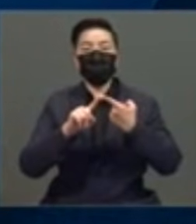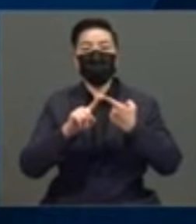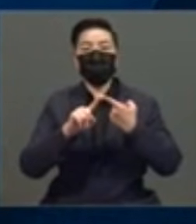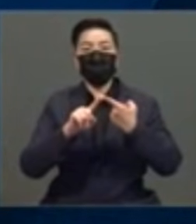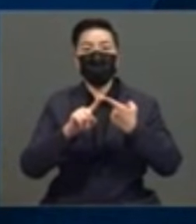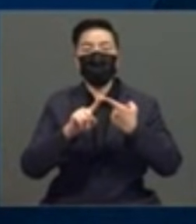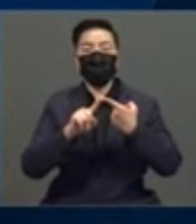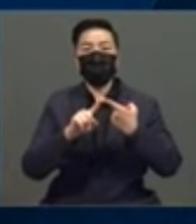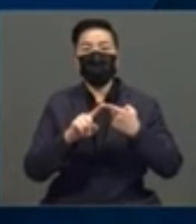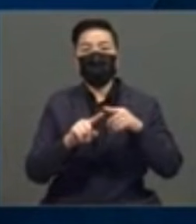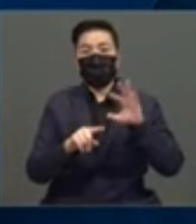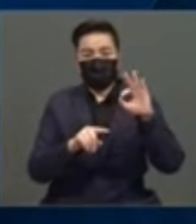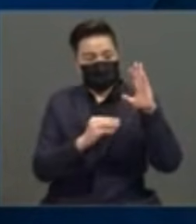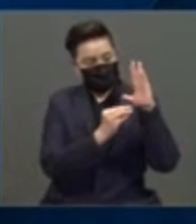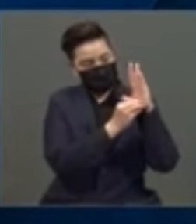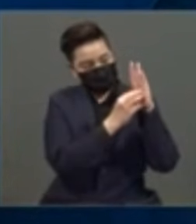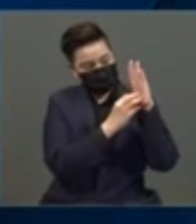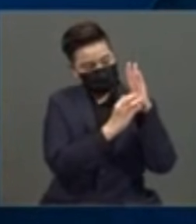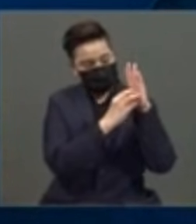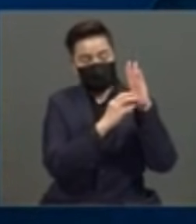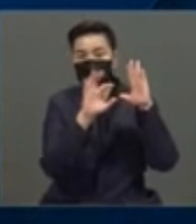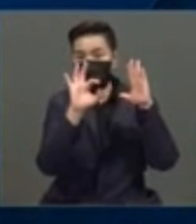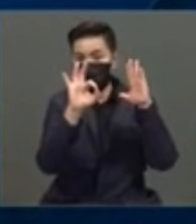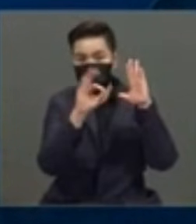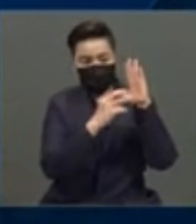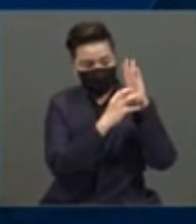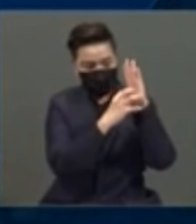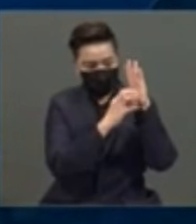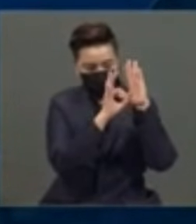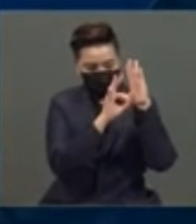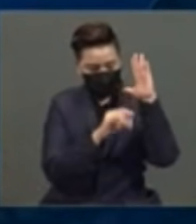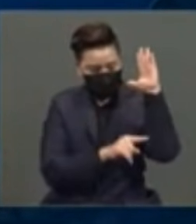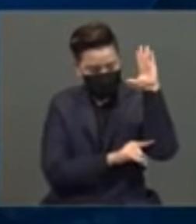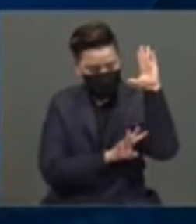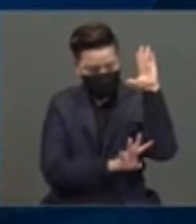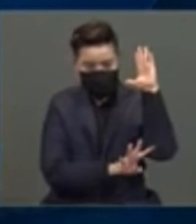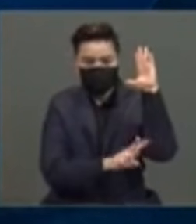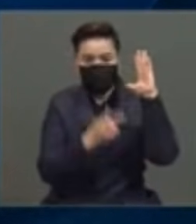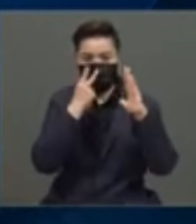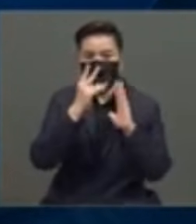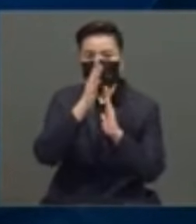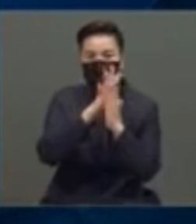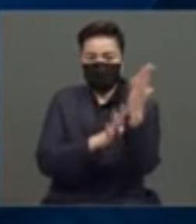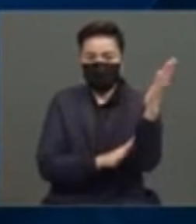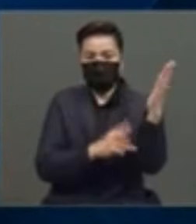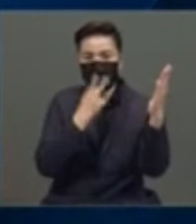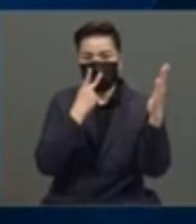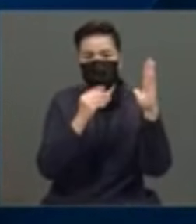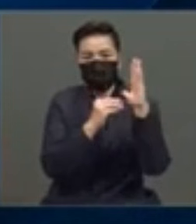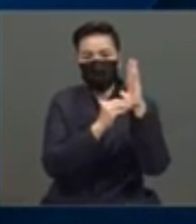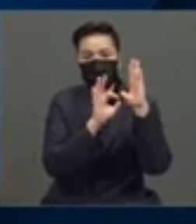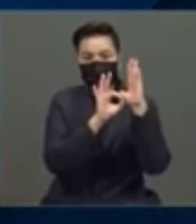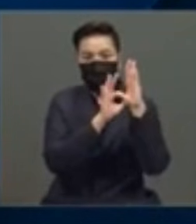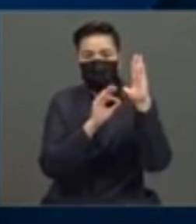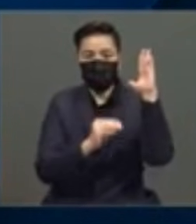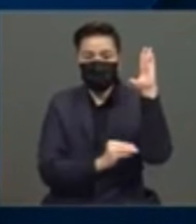9บวกกับอีก4จังหวัดก็คือ13จังหวัดนี้นะครับเดี๋ยวไปดูแผนที่สิครับที่เป็น